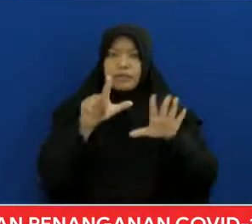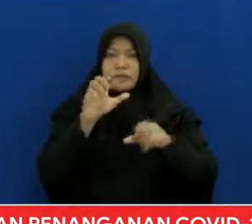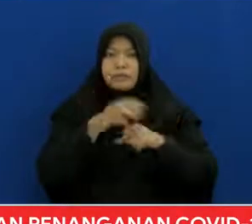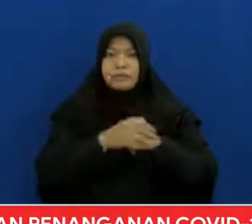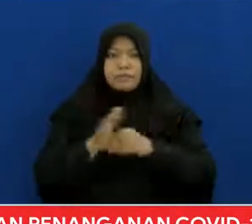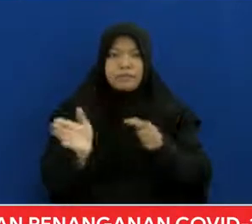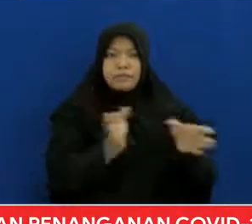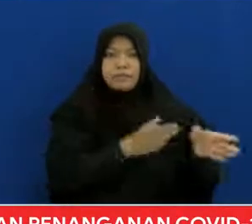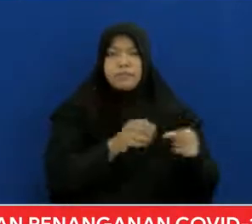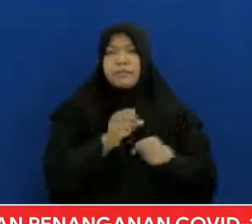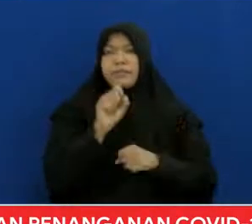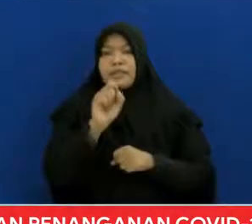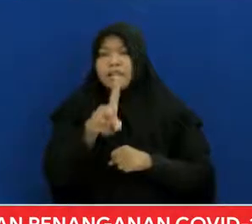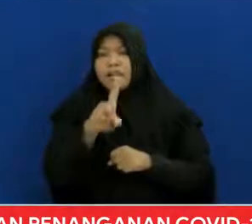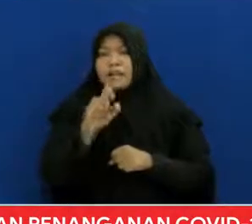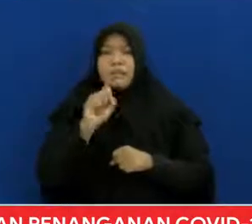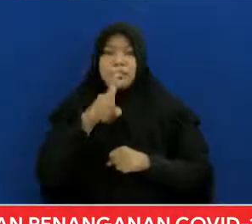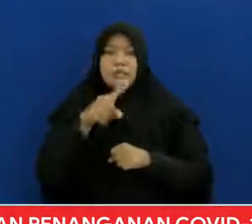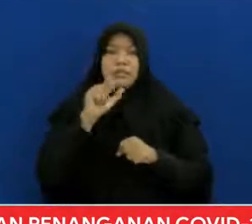ulangi, 117 orang,